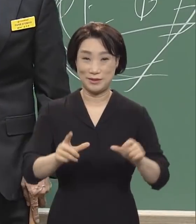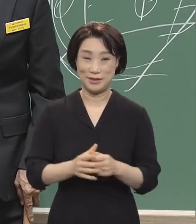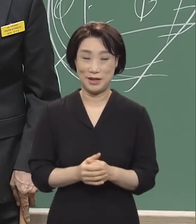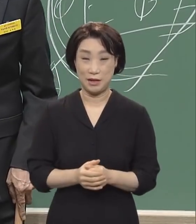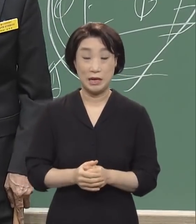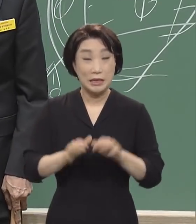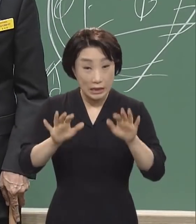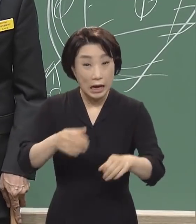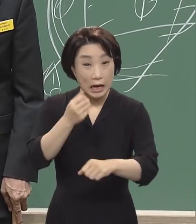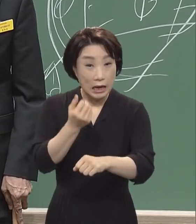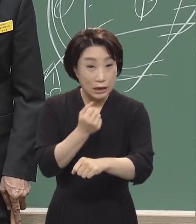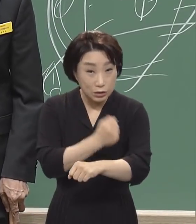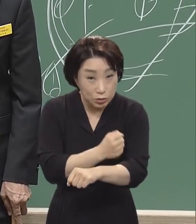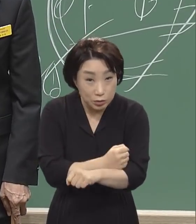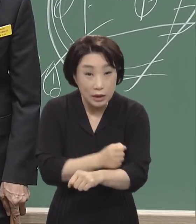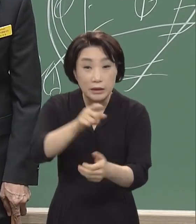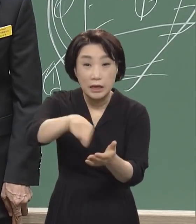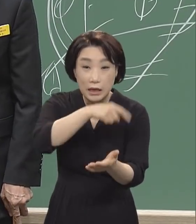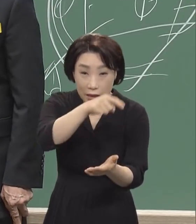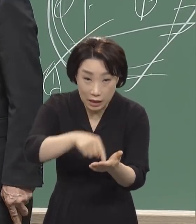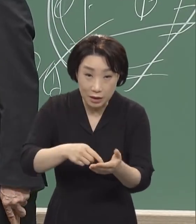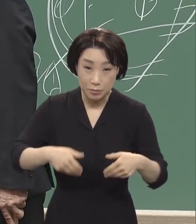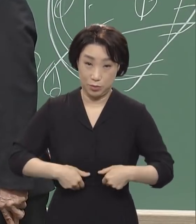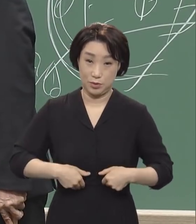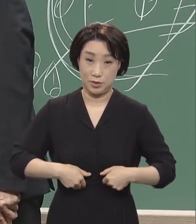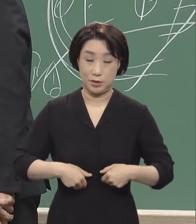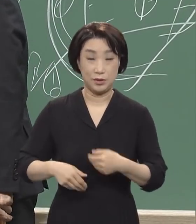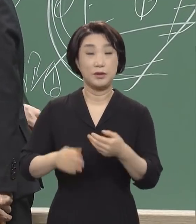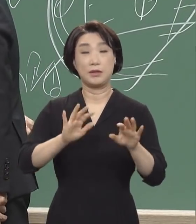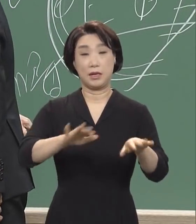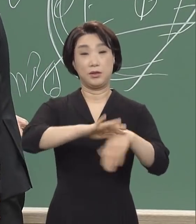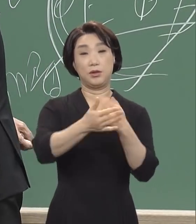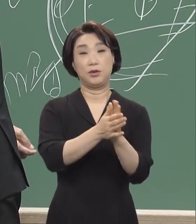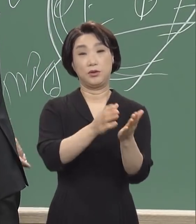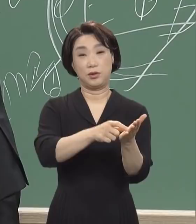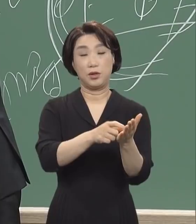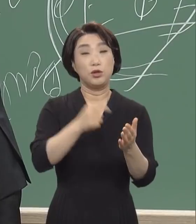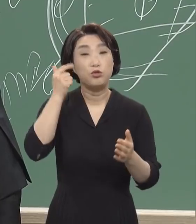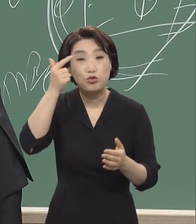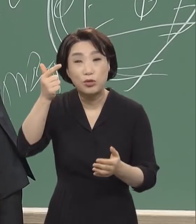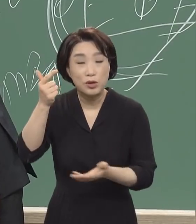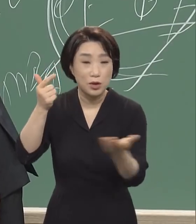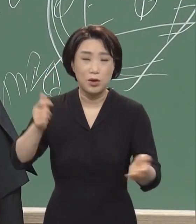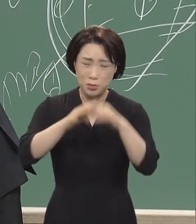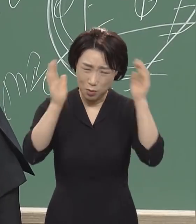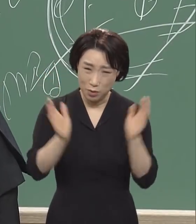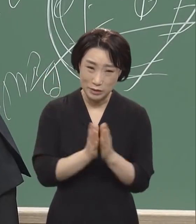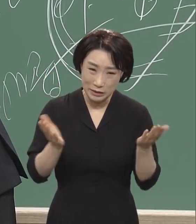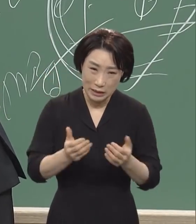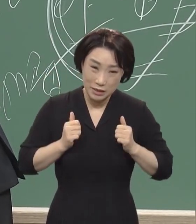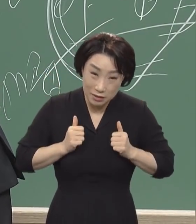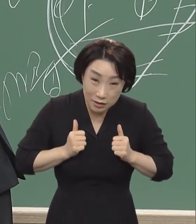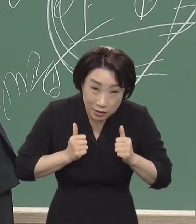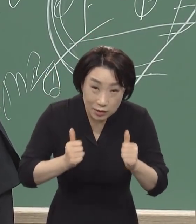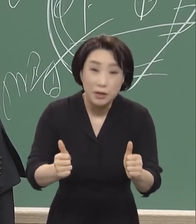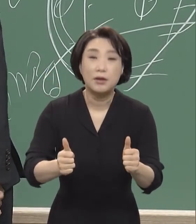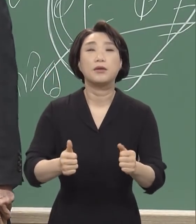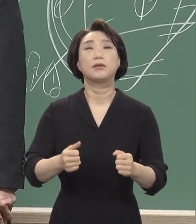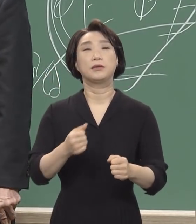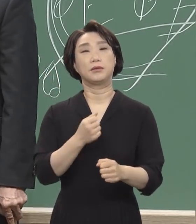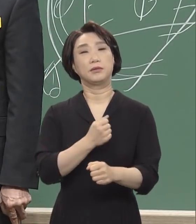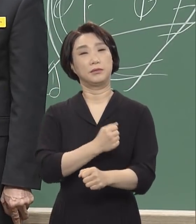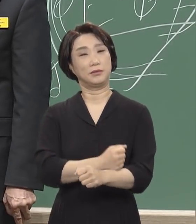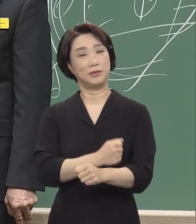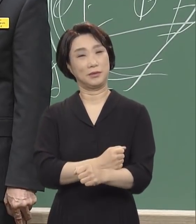노동의 대가를 가지야 산다. 그래서 성경은 엿새 동안 내 모든 일을 힘써서 하라